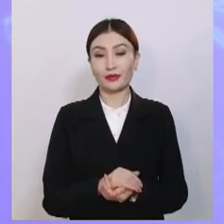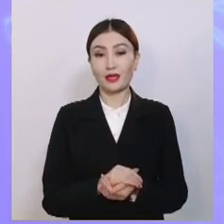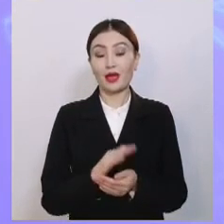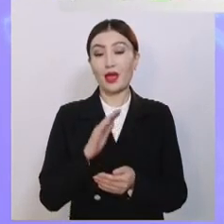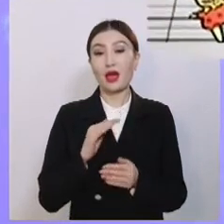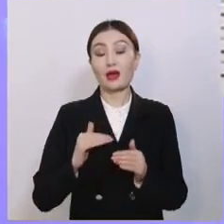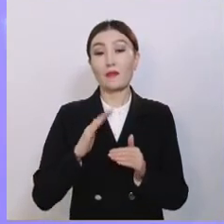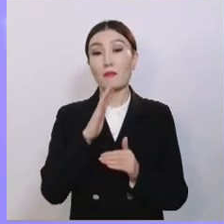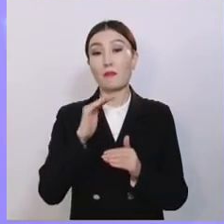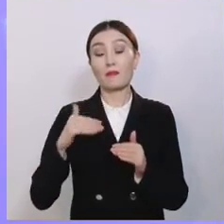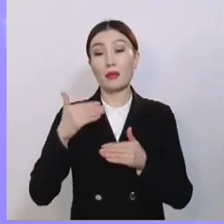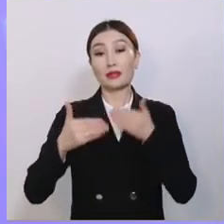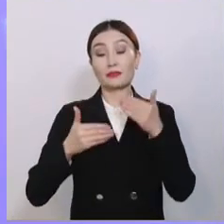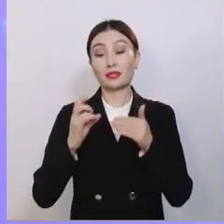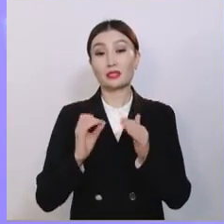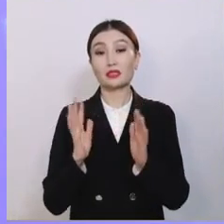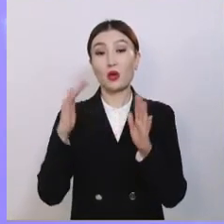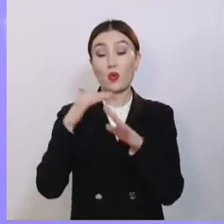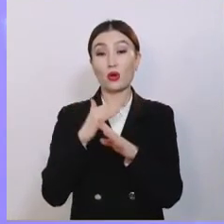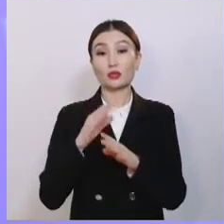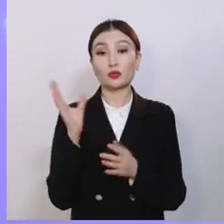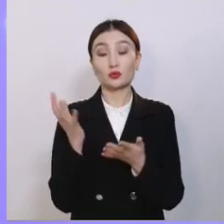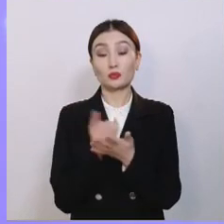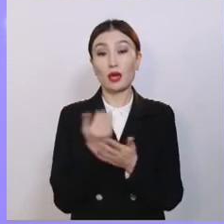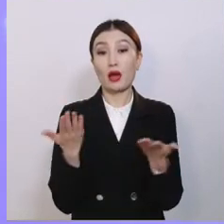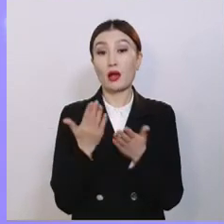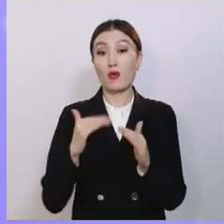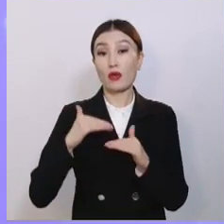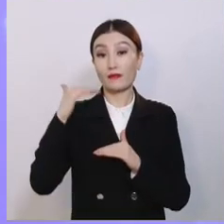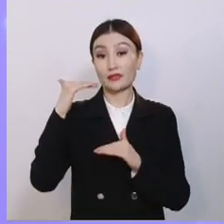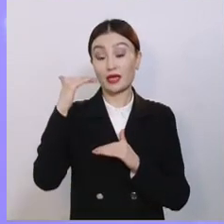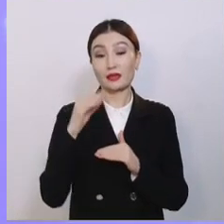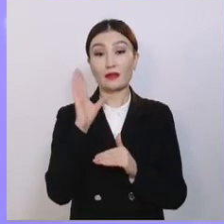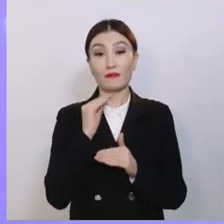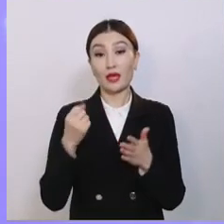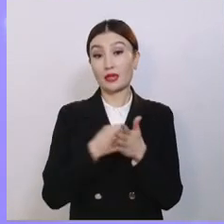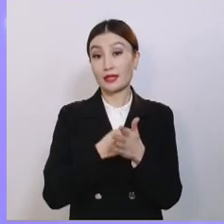Поднимитесь на гору успеха. Определите, какой высоты вы